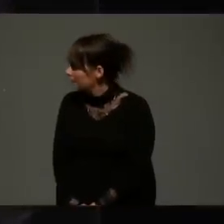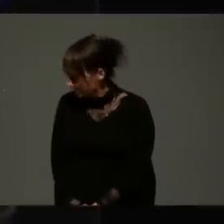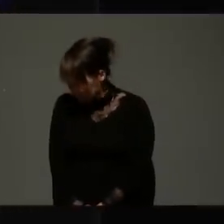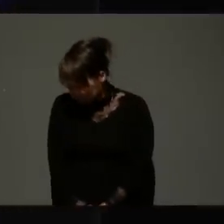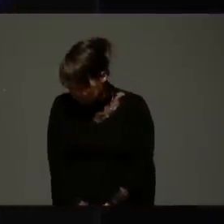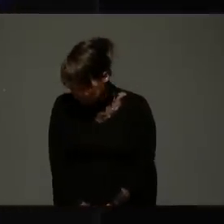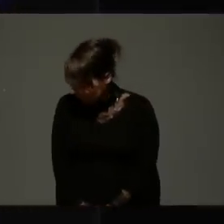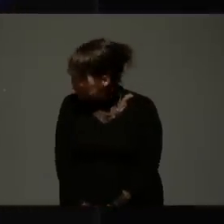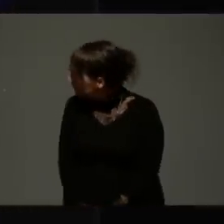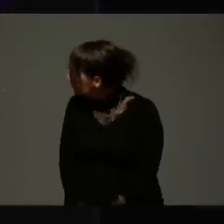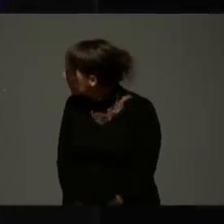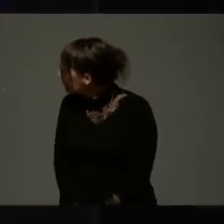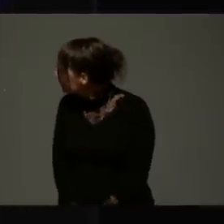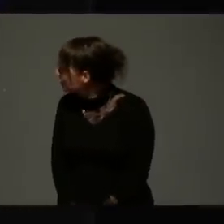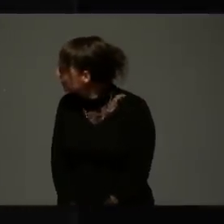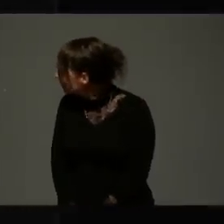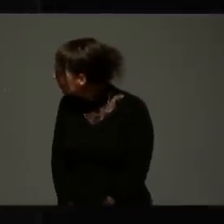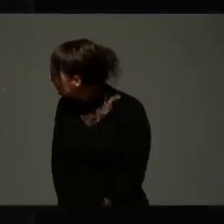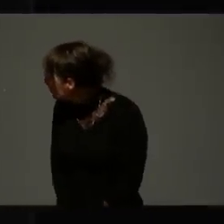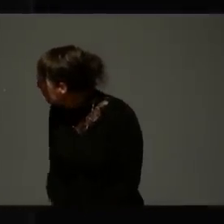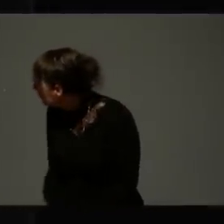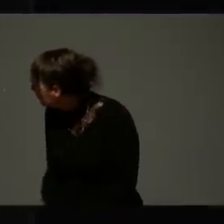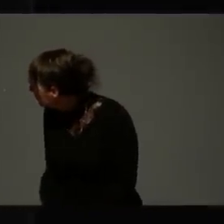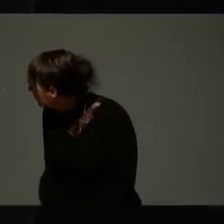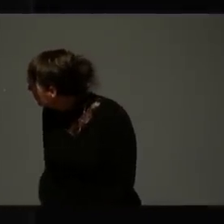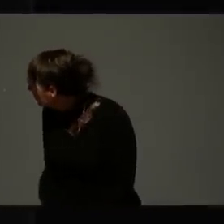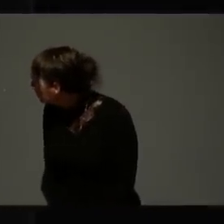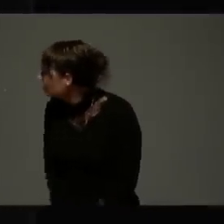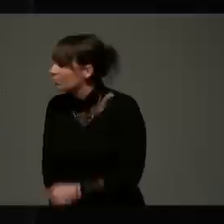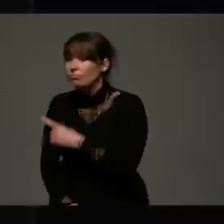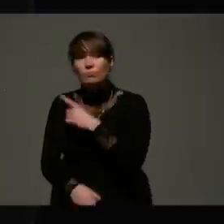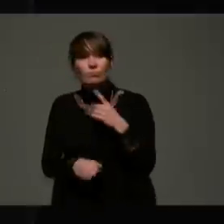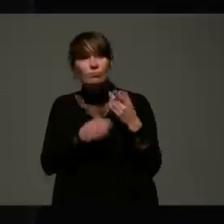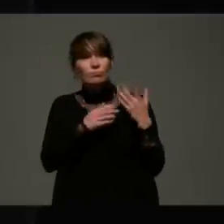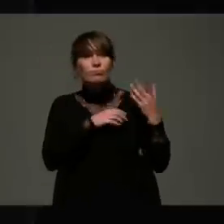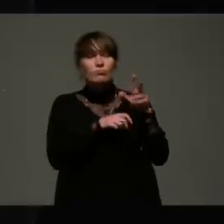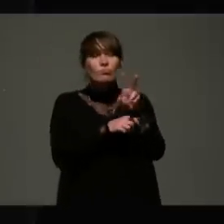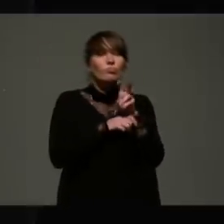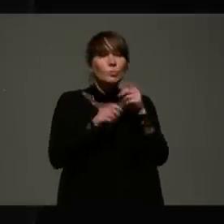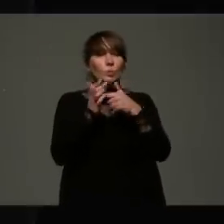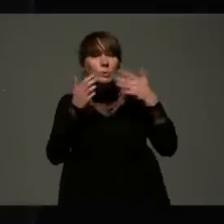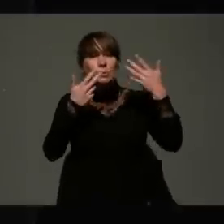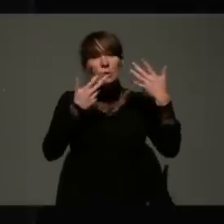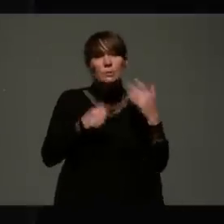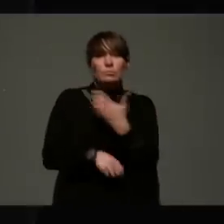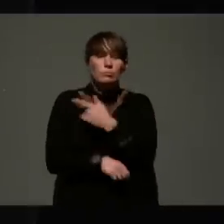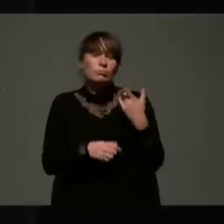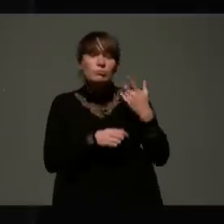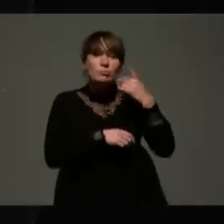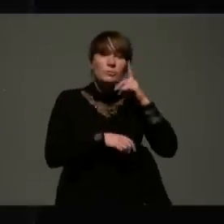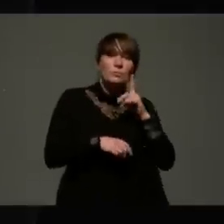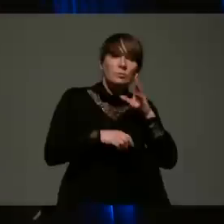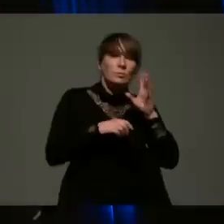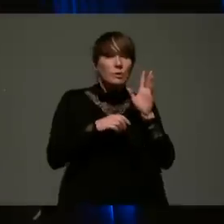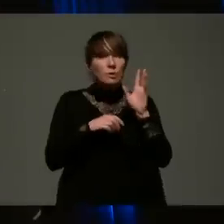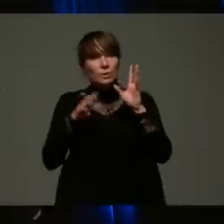Et il y a une étude plus récente de l'INPES, mais j'ai gardé celle de 2008, qui montre que, vous voyez, des garçons en bleu ciel et des filles en bleu foncé,